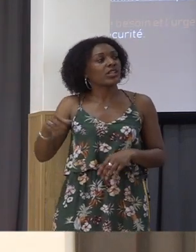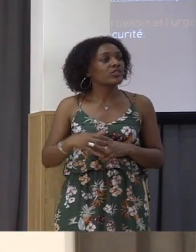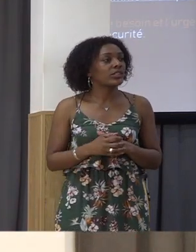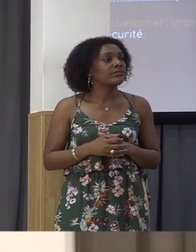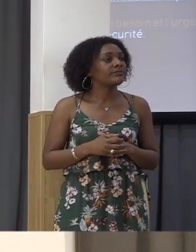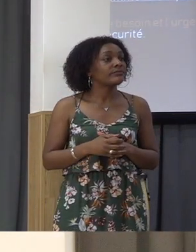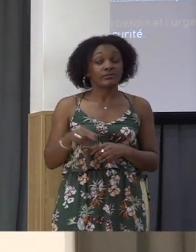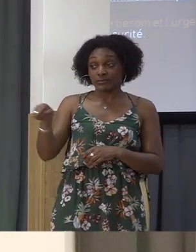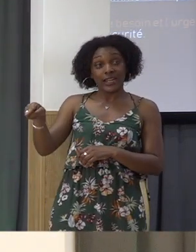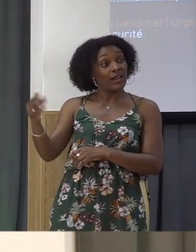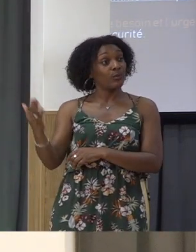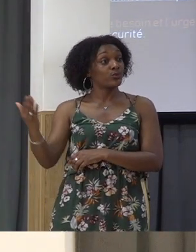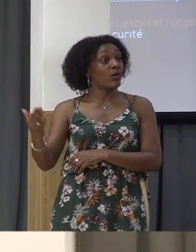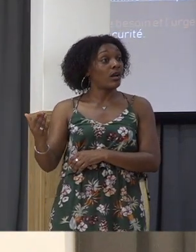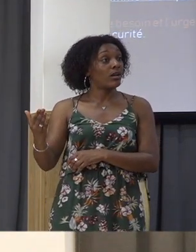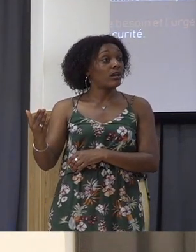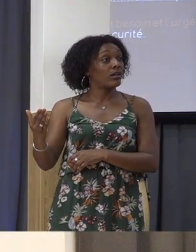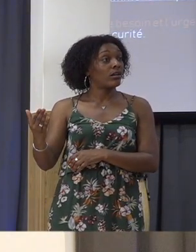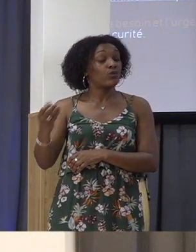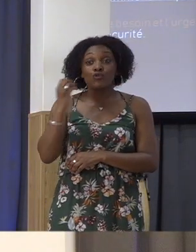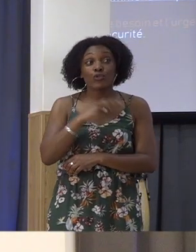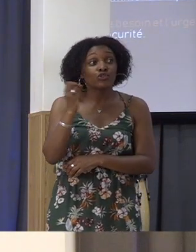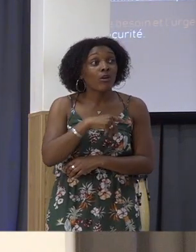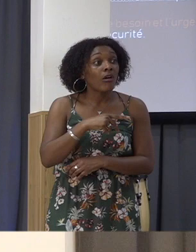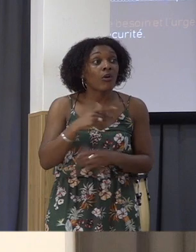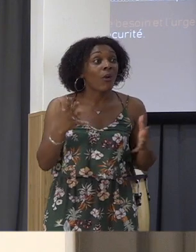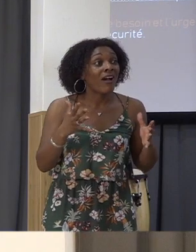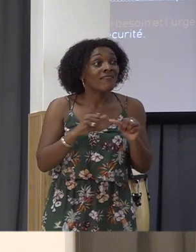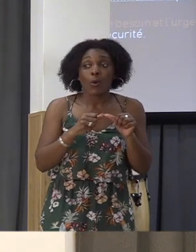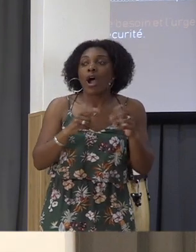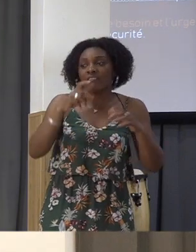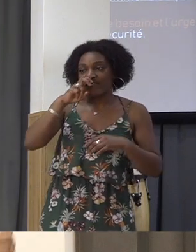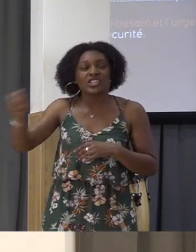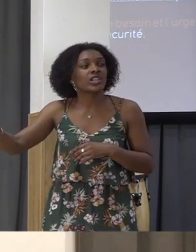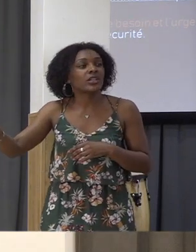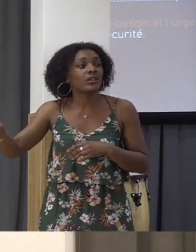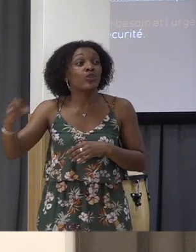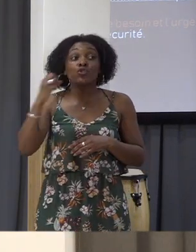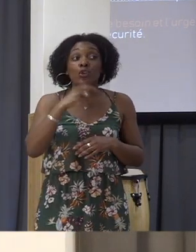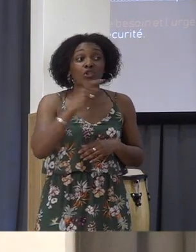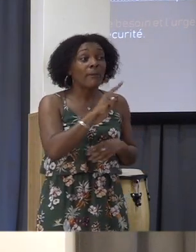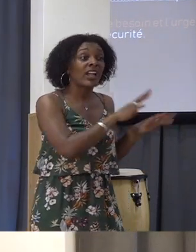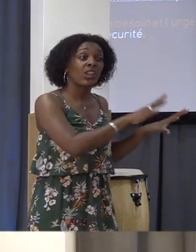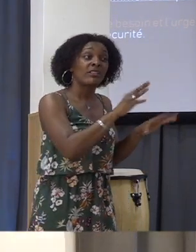Le besoin et l'urgence, c'était la brebis égarée et non les 99 qui